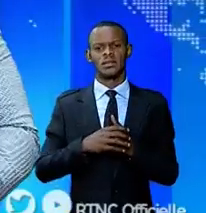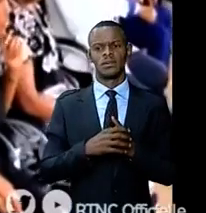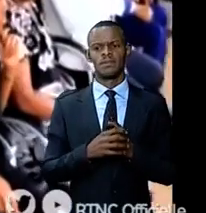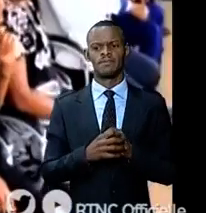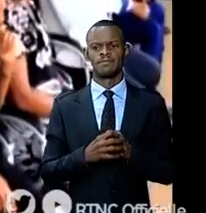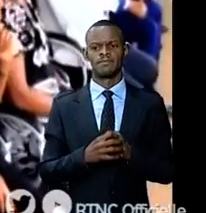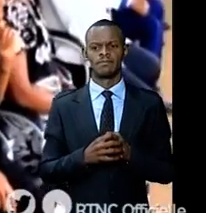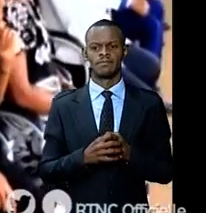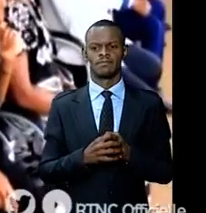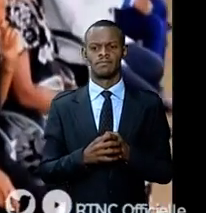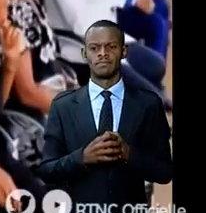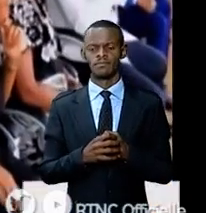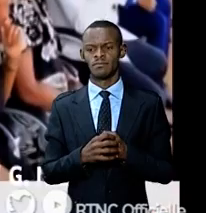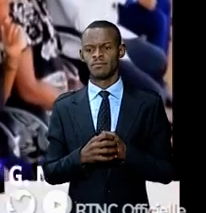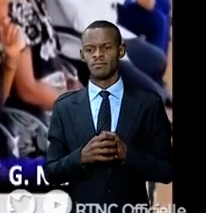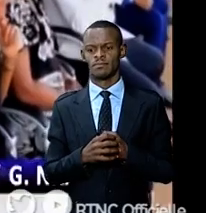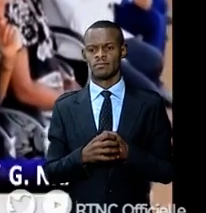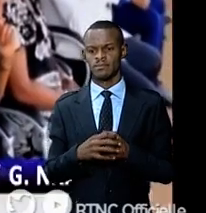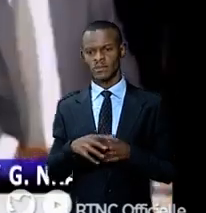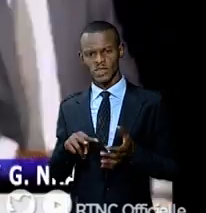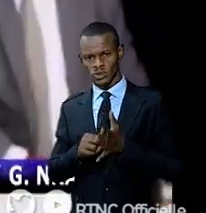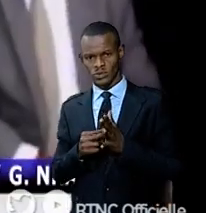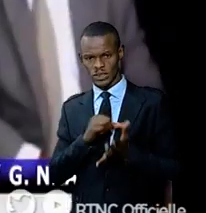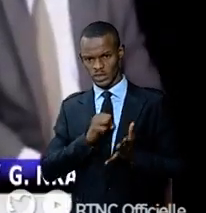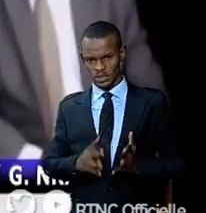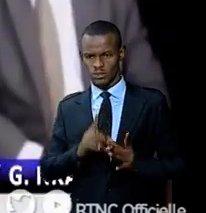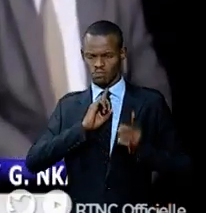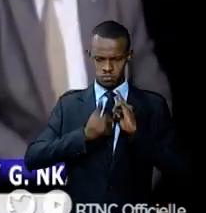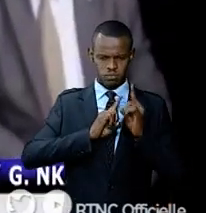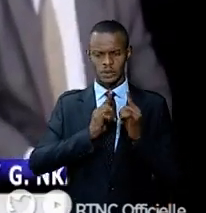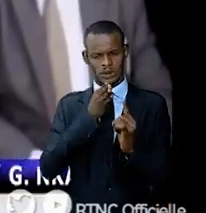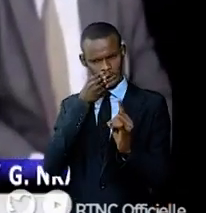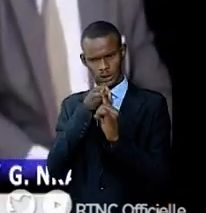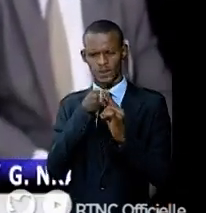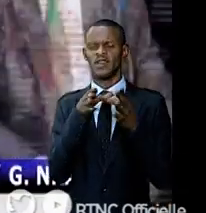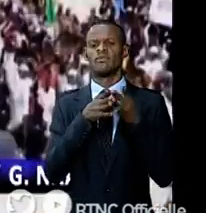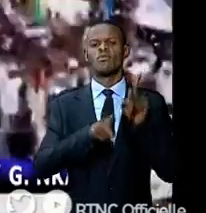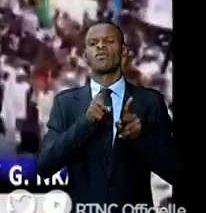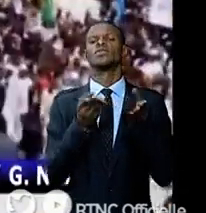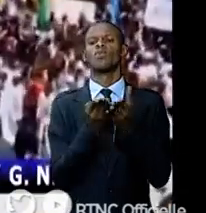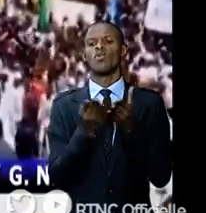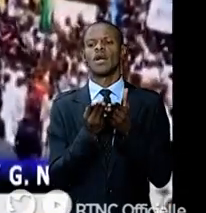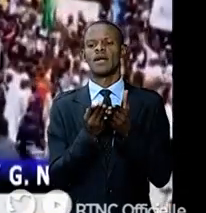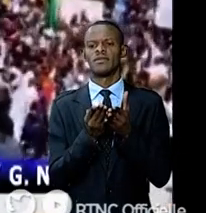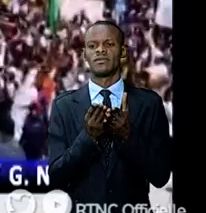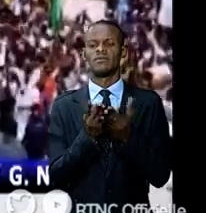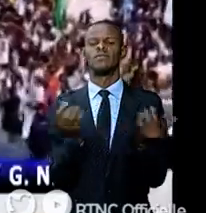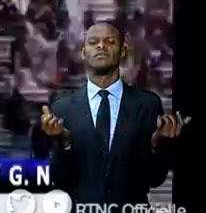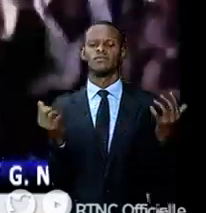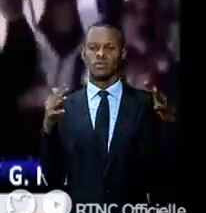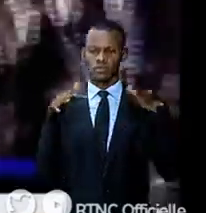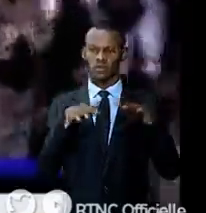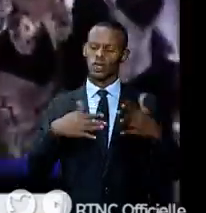premier face-à-face, Eric Roubouillet, population des Bukavu, très réussi sur la place de l'indépendance. Un mariage désormais